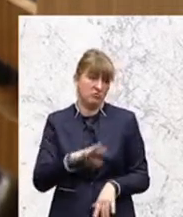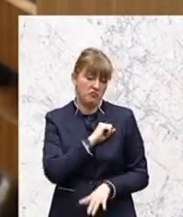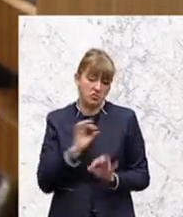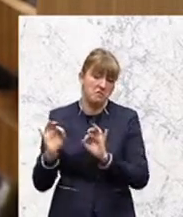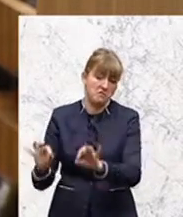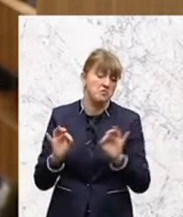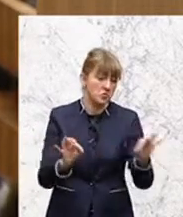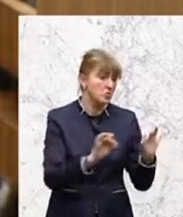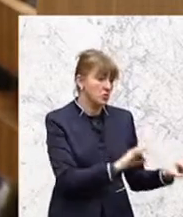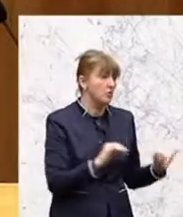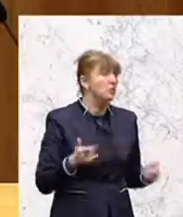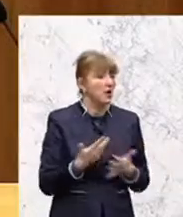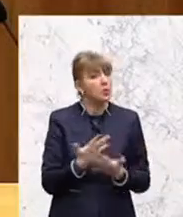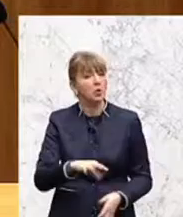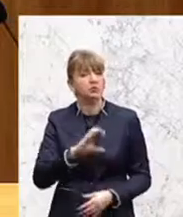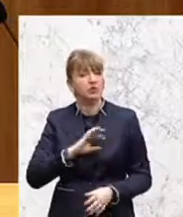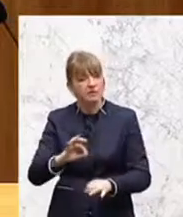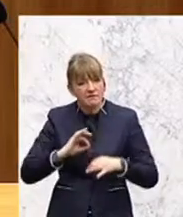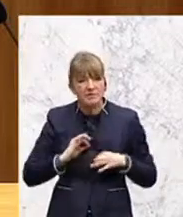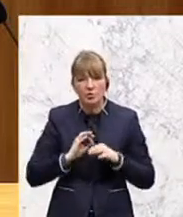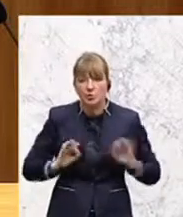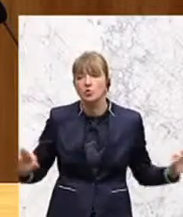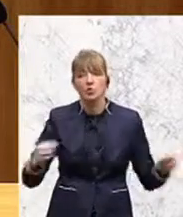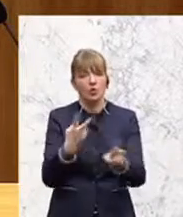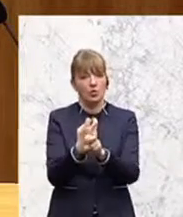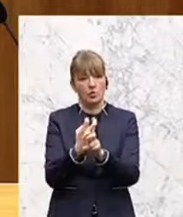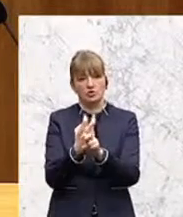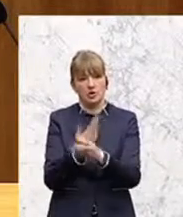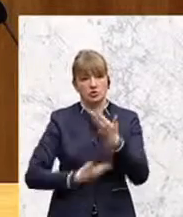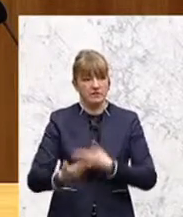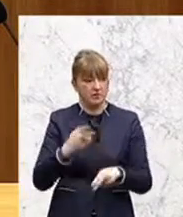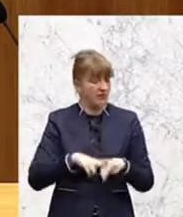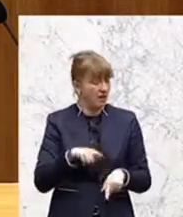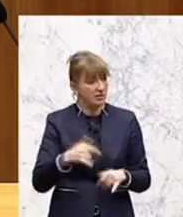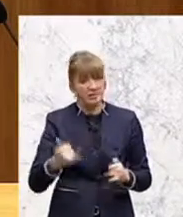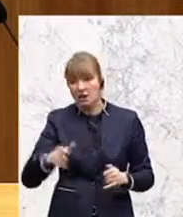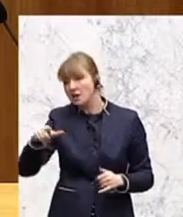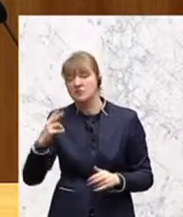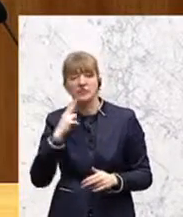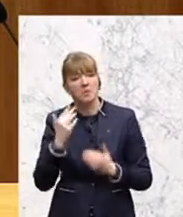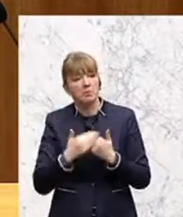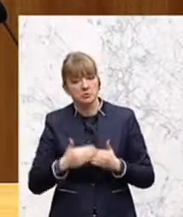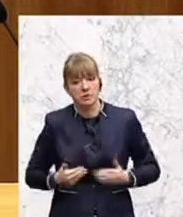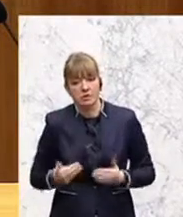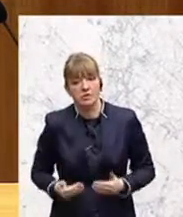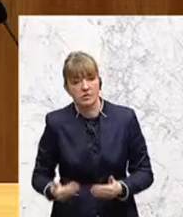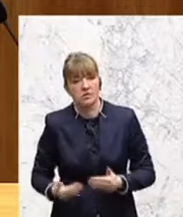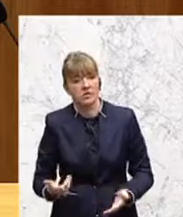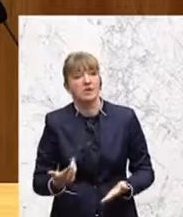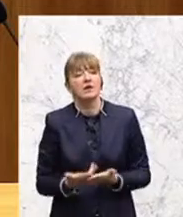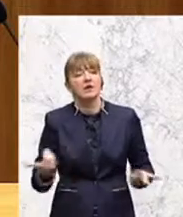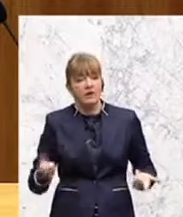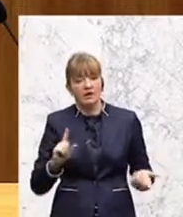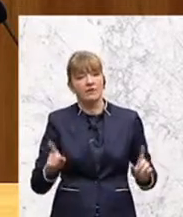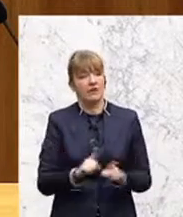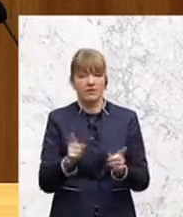daraus ziehen. Das ist eine Riesenchance für die österreichische Wirtschaft. Diejenigen, die jetzt zögern, werden zu den Fossilen und der einzige Platz